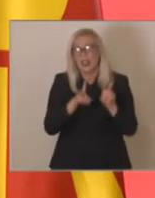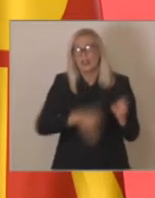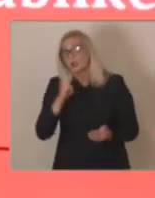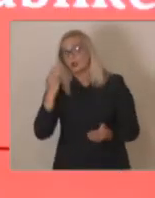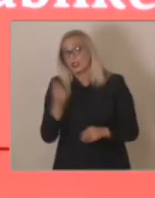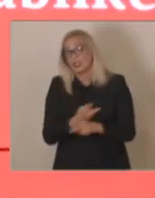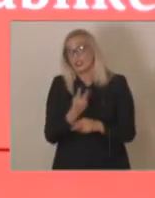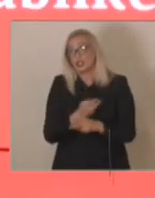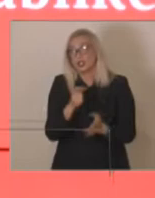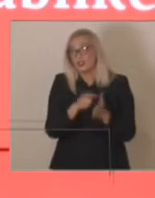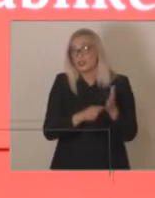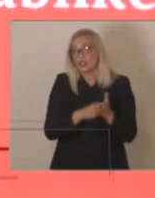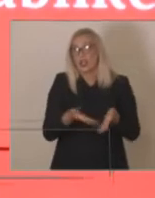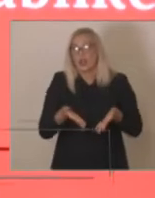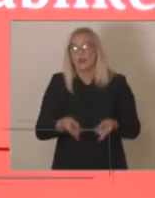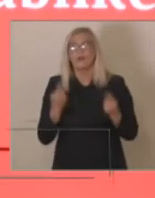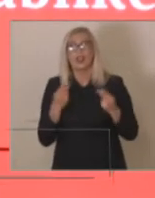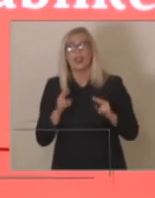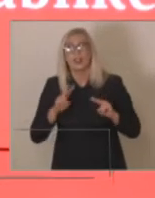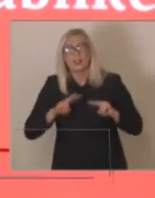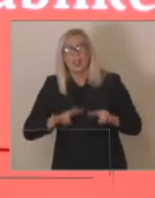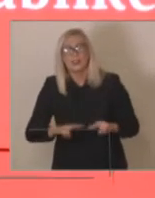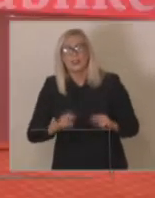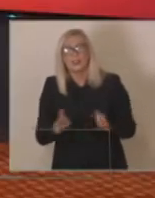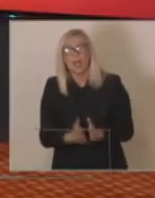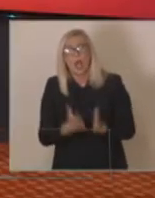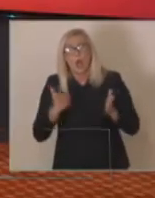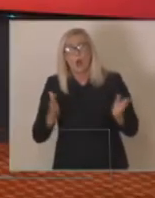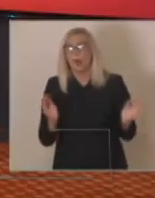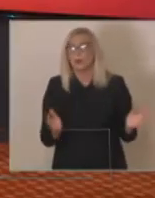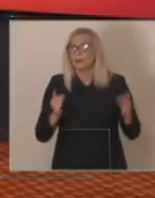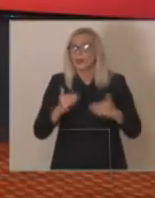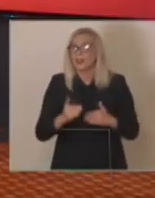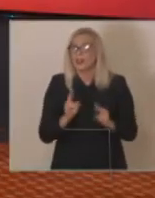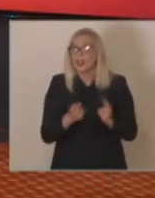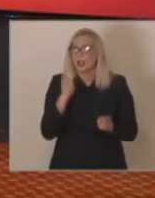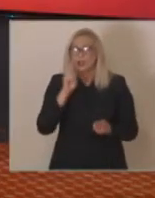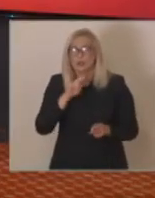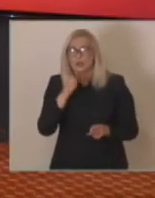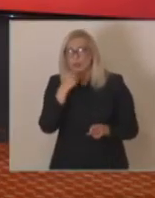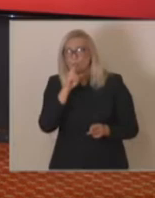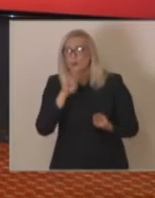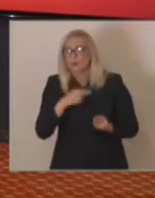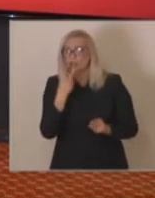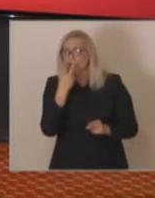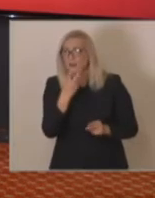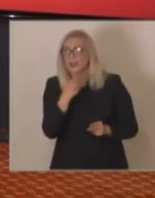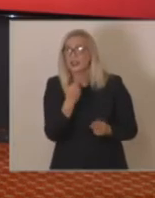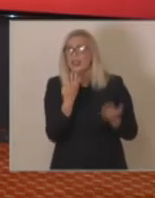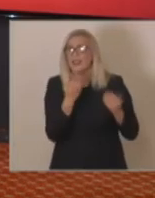регион. Еден наистина голем пакет, како што може да видите, тоа се 9 милиарди евро од нашиот